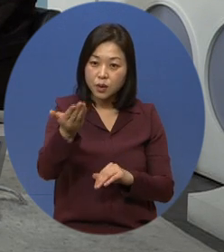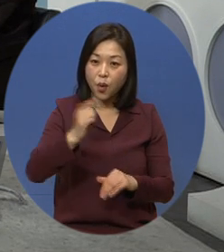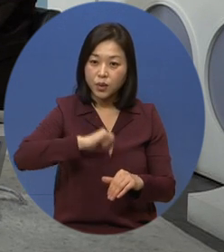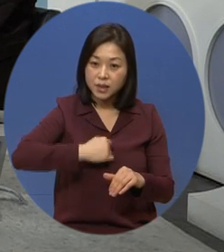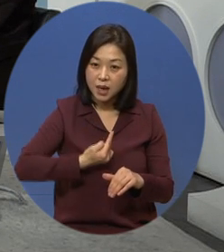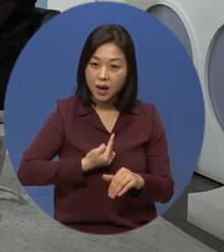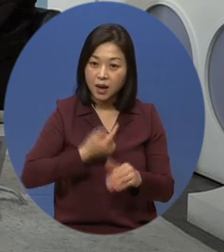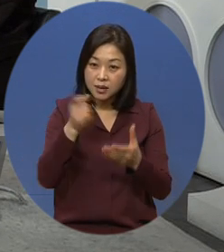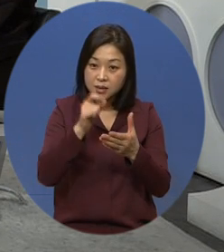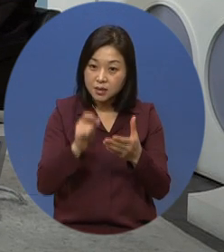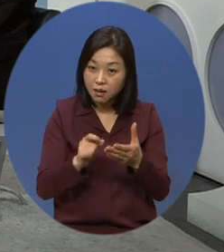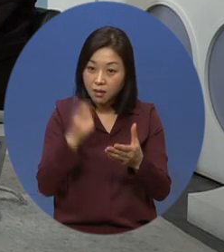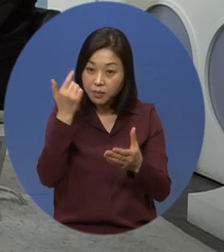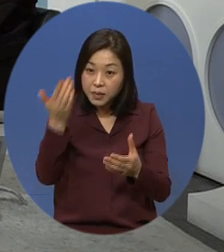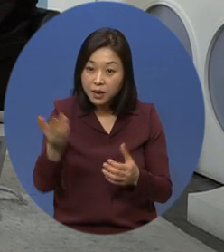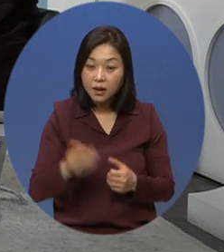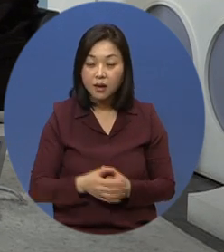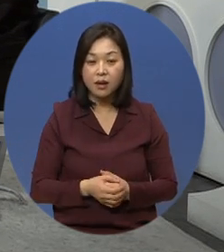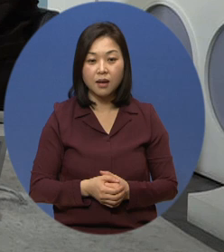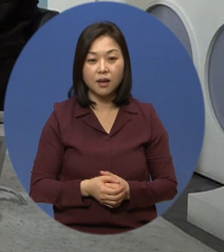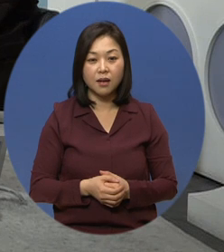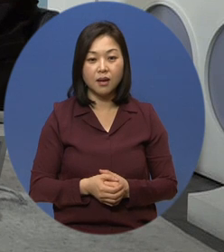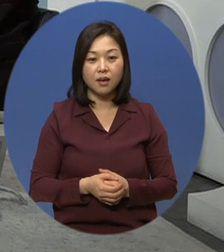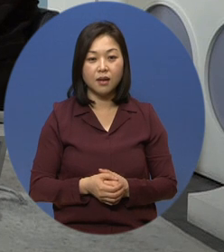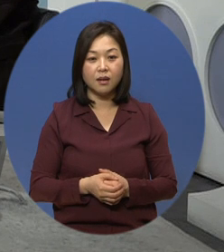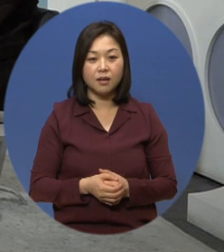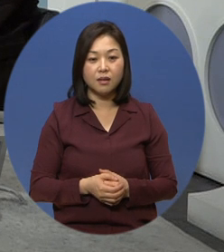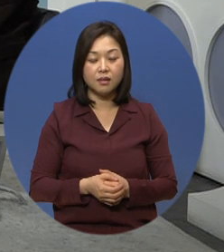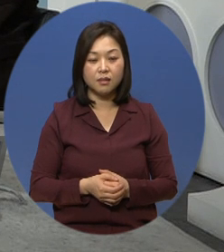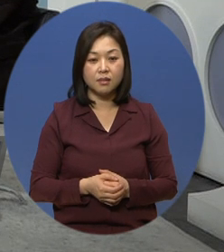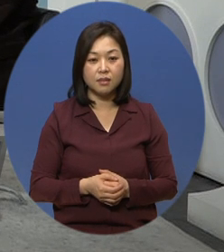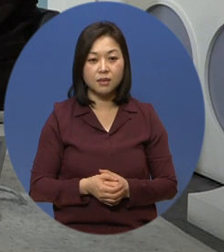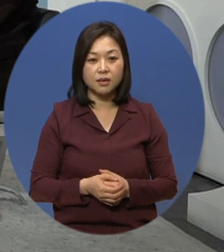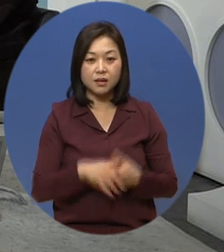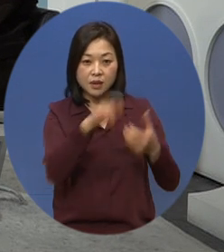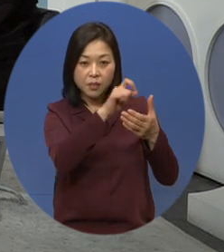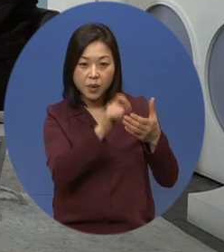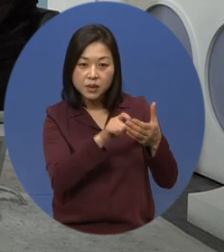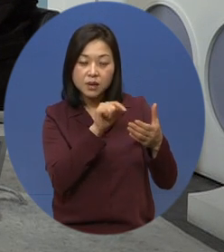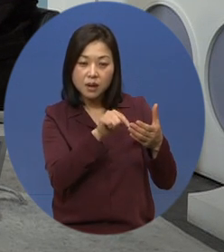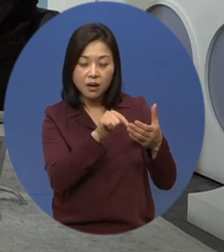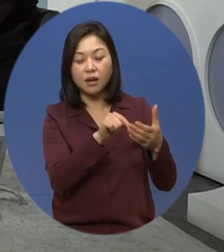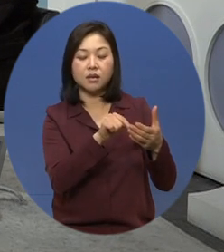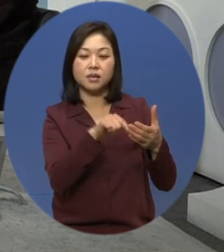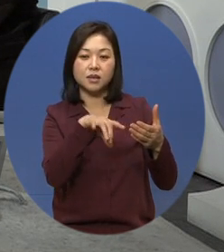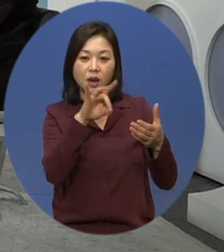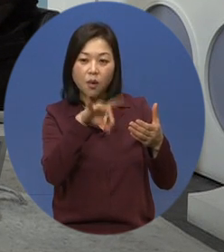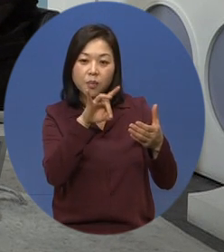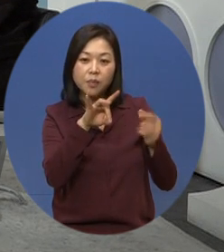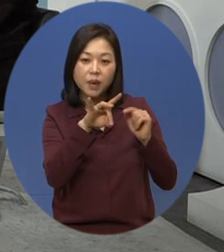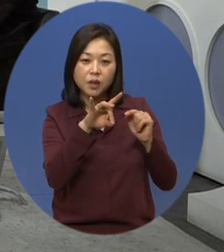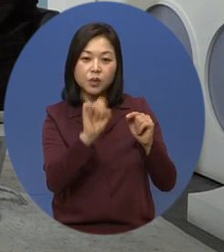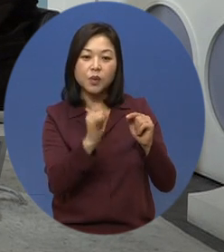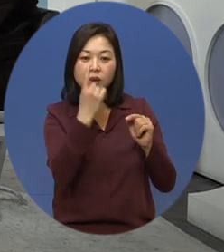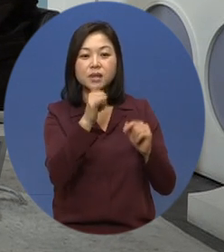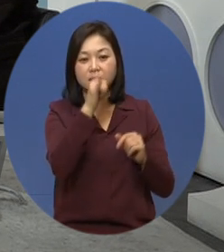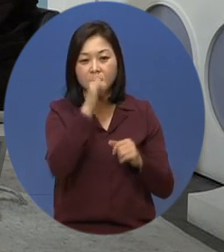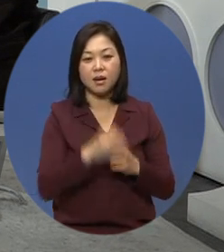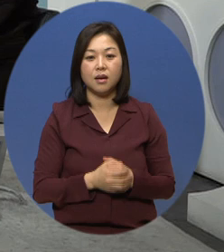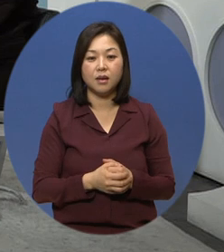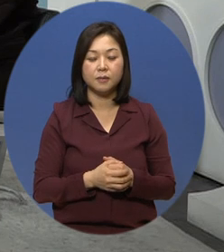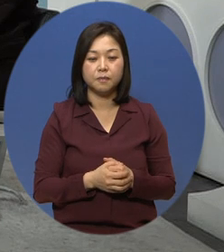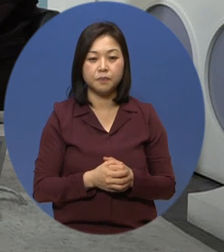본인이 혼자 쓰셨어요 아 각본을 쓰게 된 어 그 모티브가